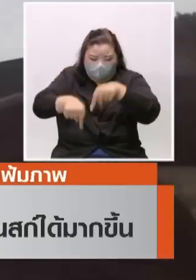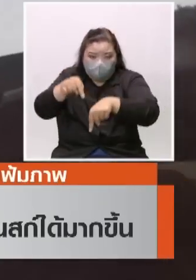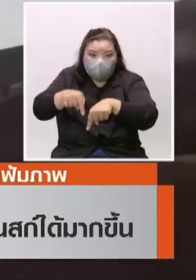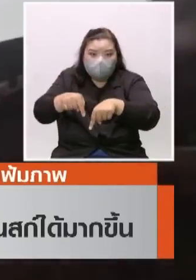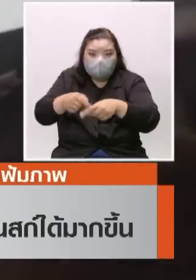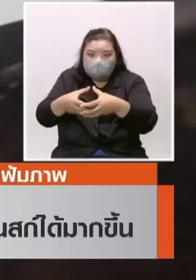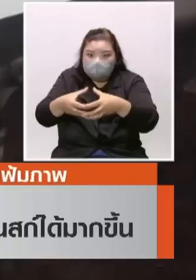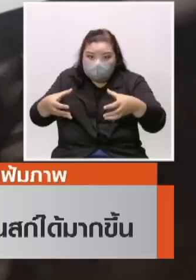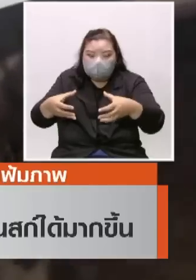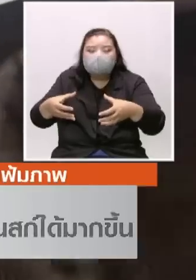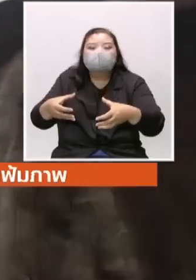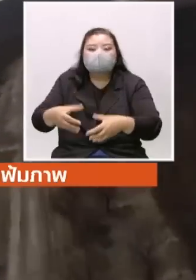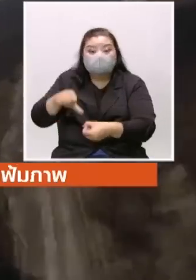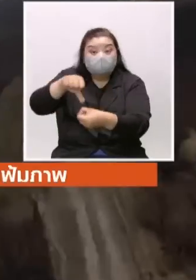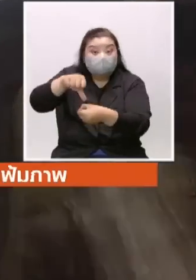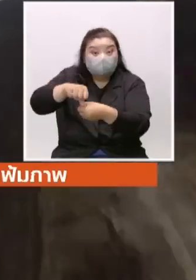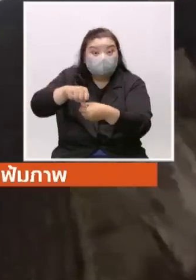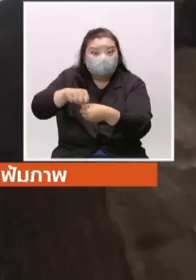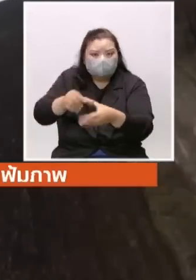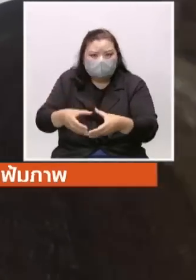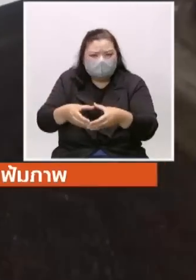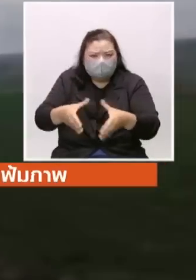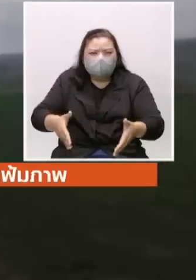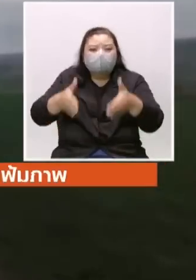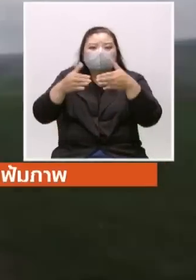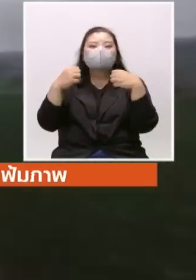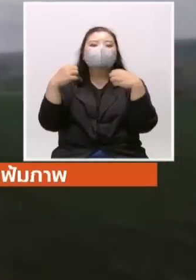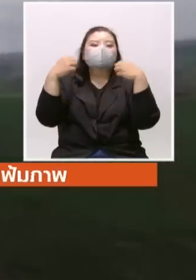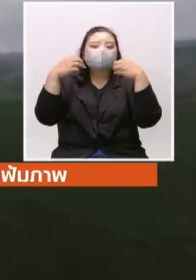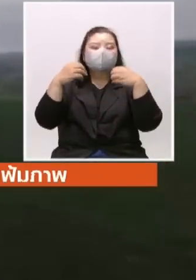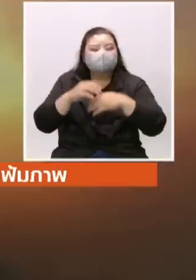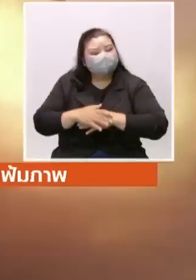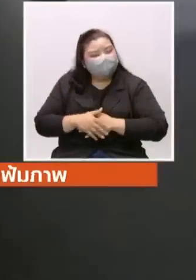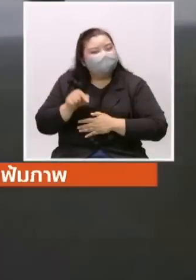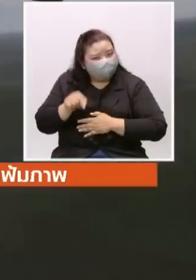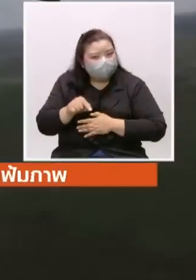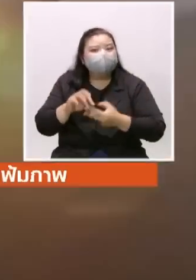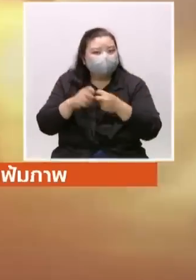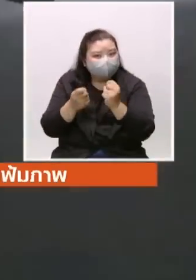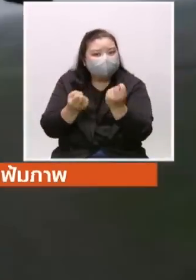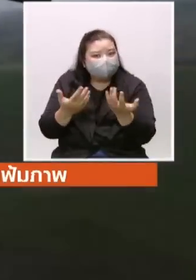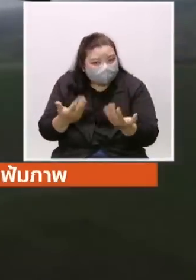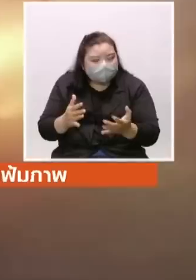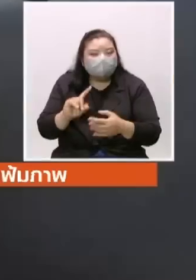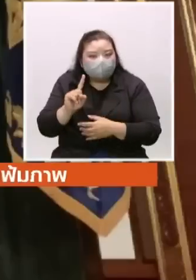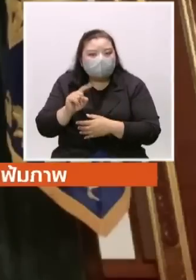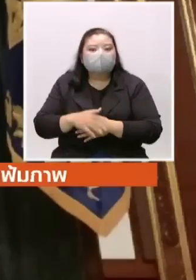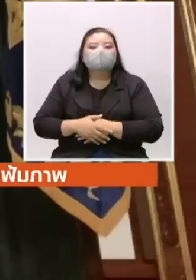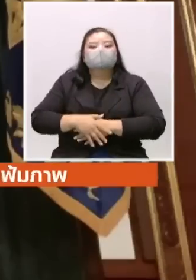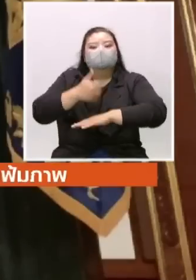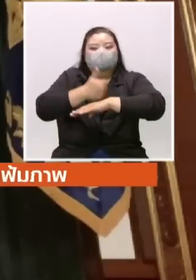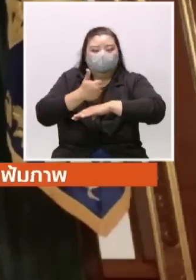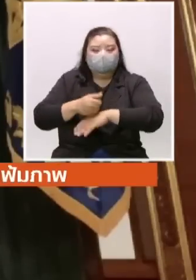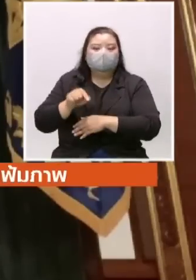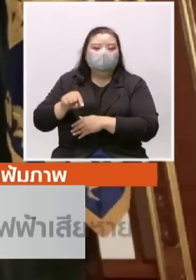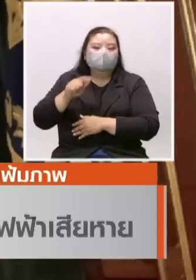ั้นไปโดนทั้งเก็บกรดในตริดที่โรงไฟฟาพลังงานนิวเครียรด้วยซึจากเหตุนี้เองกทำให้ประทานอิปฏิวโโดิมีเซเลนซกี้ข